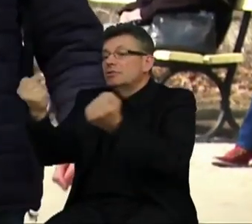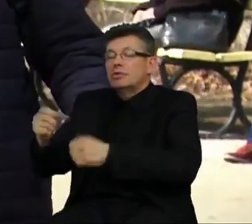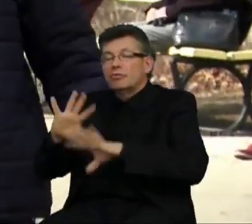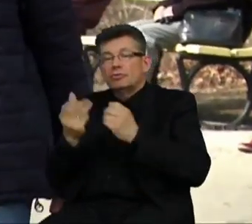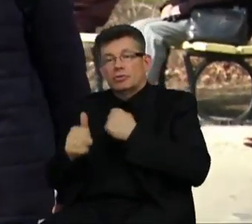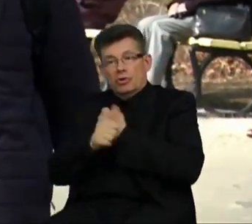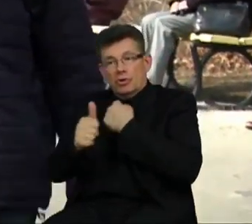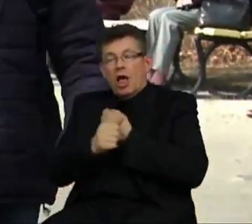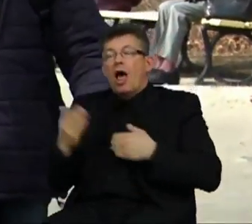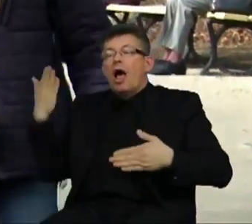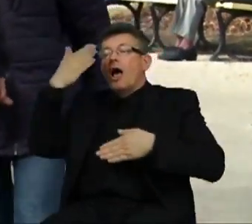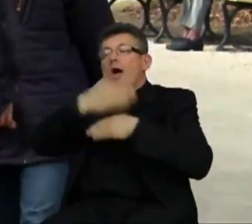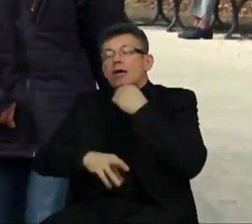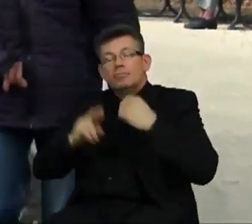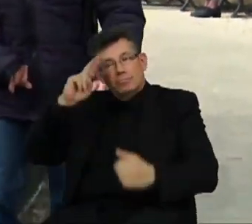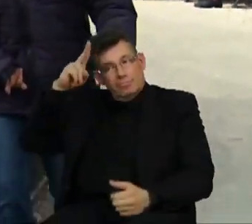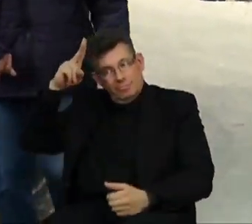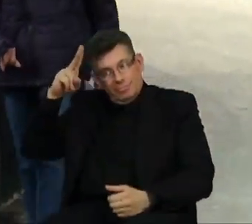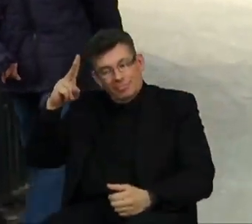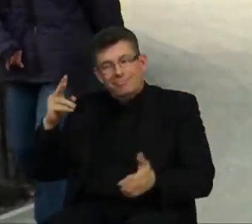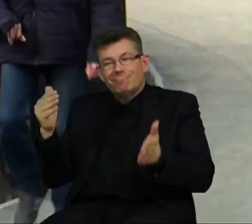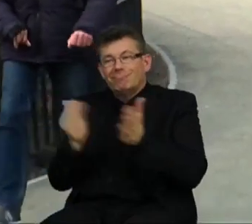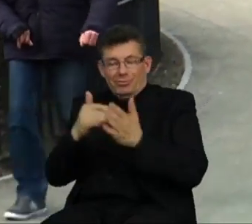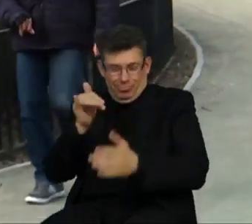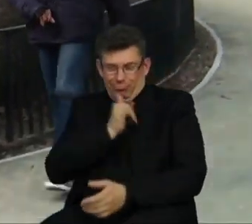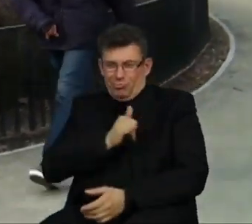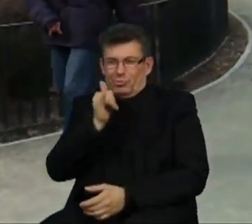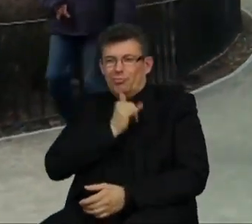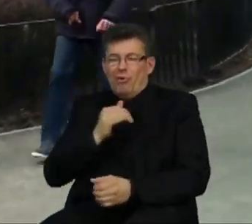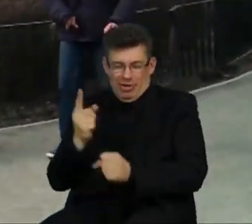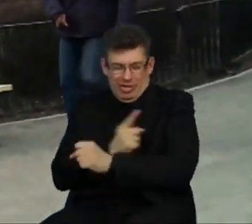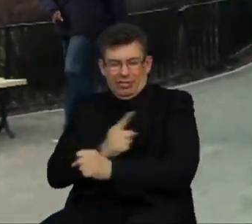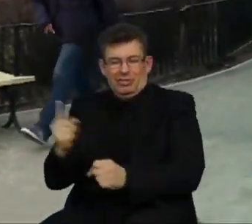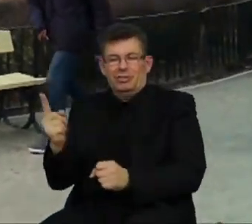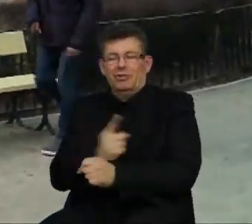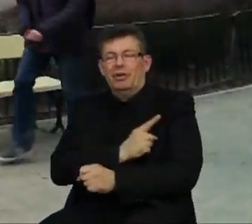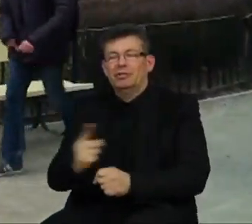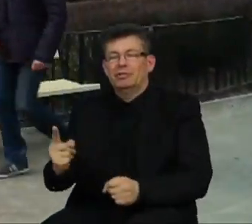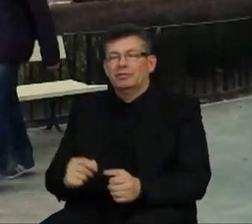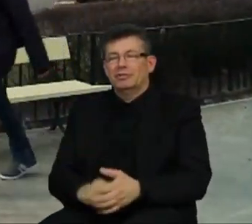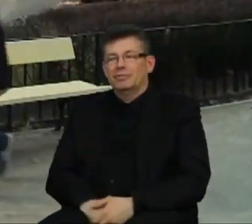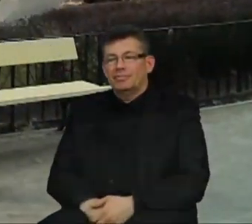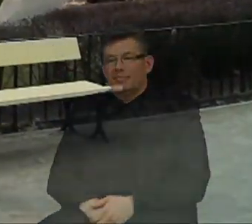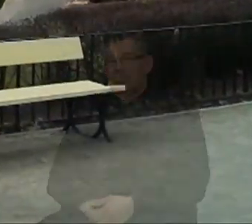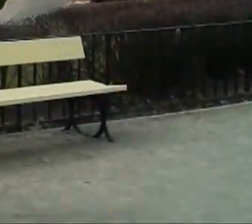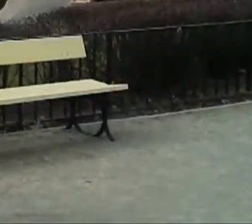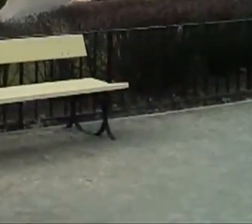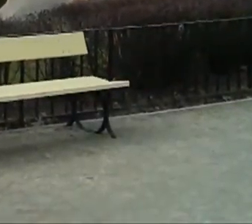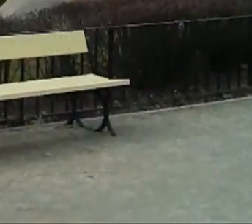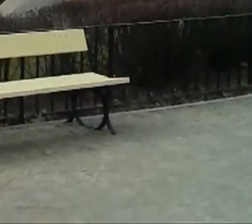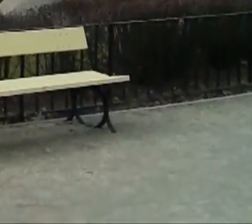a później załapałem. Trzeba było spróbować, zaryzykować.